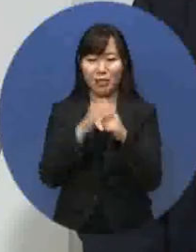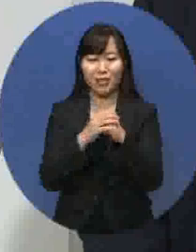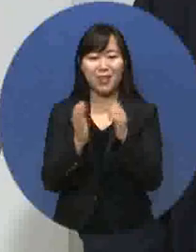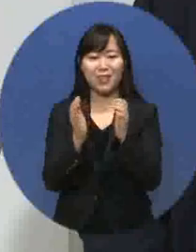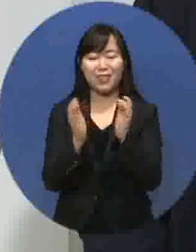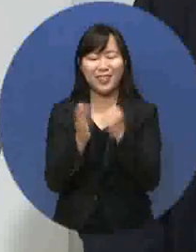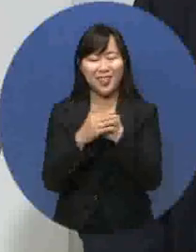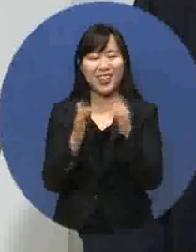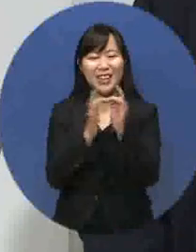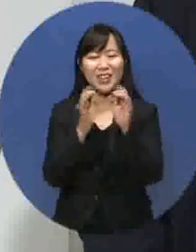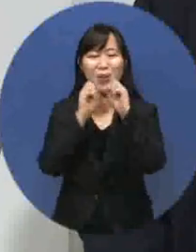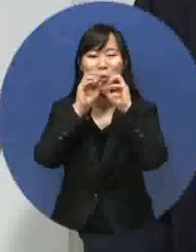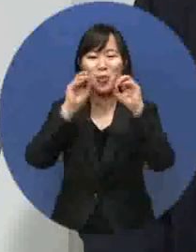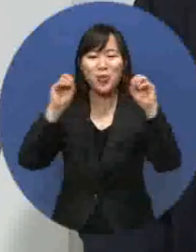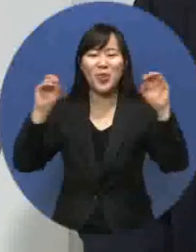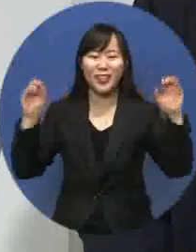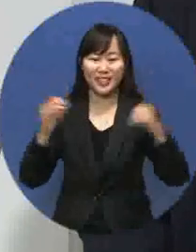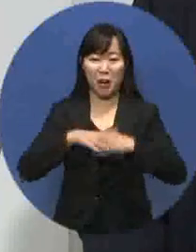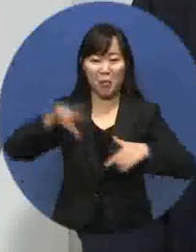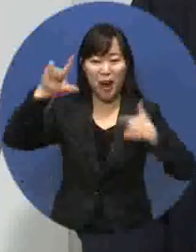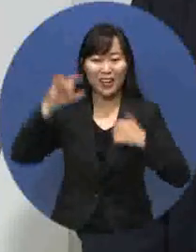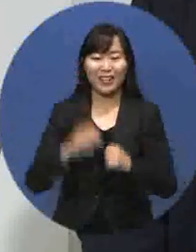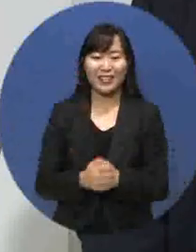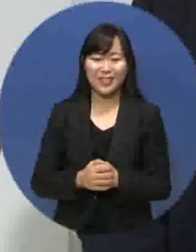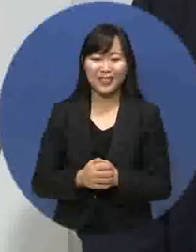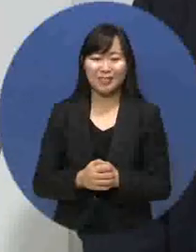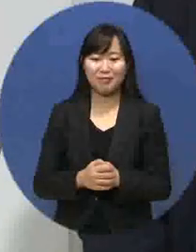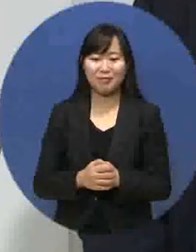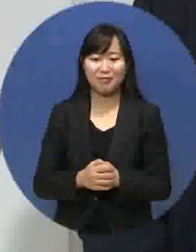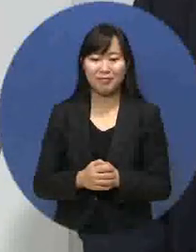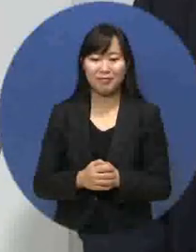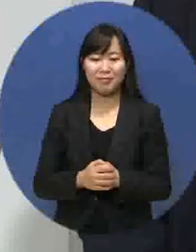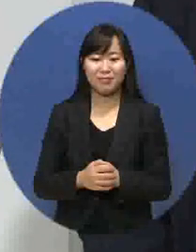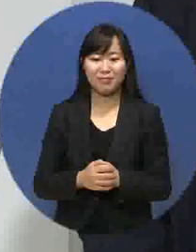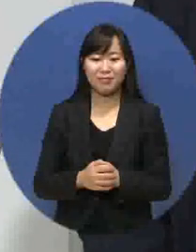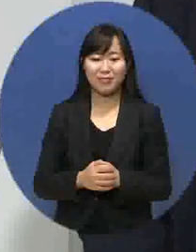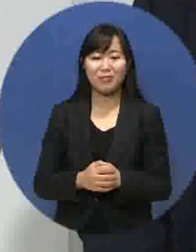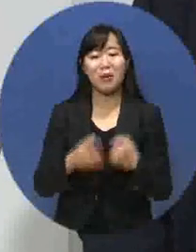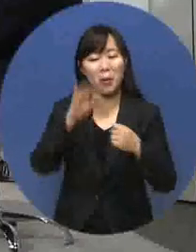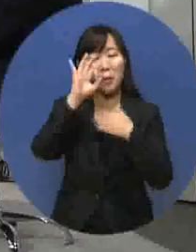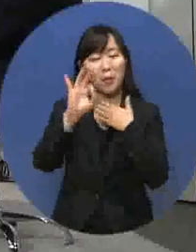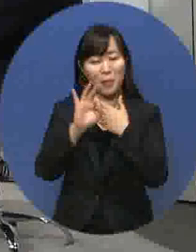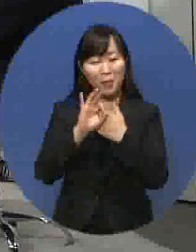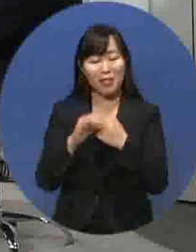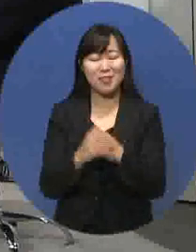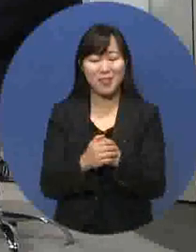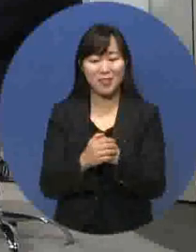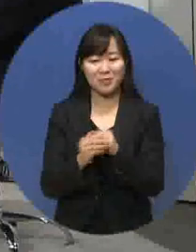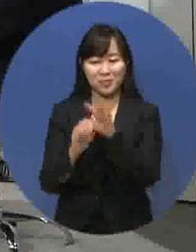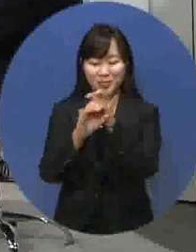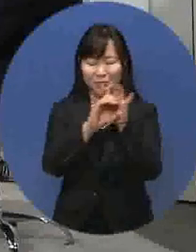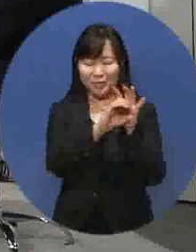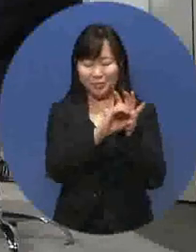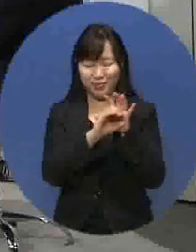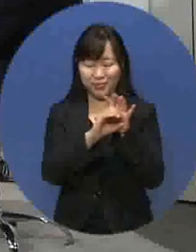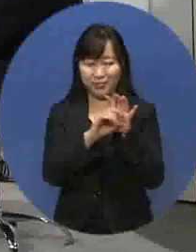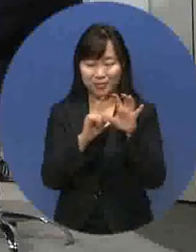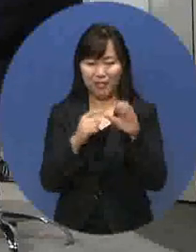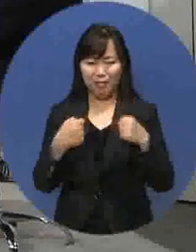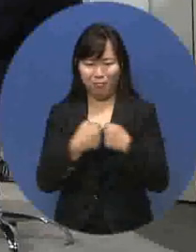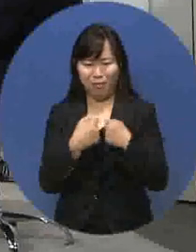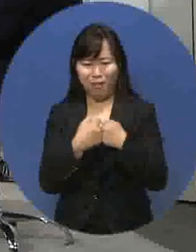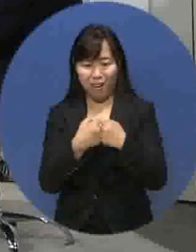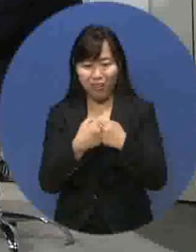홍보하고 하기 때문에 뭐. 예, 예. 그럼 그런 면에서는 코로나 바이러스 오고